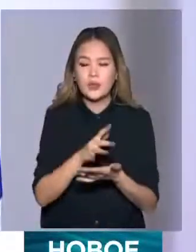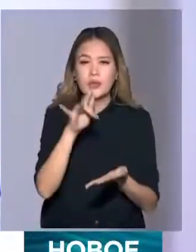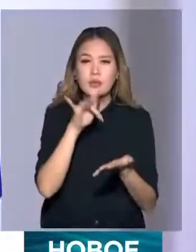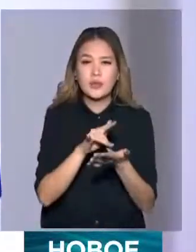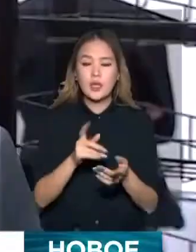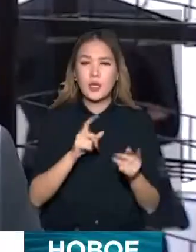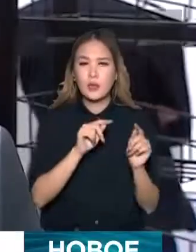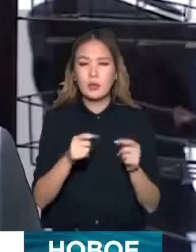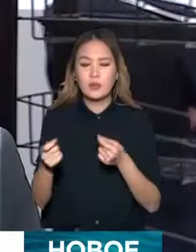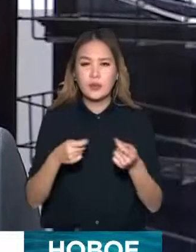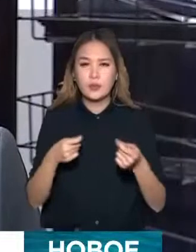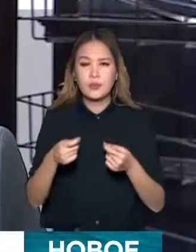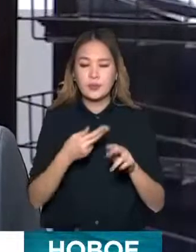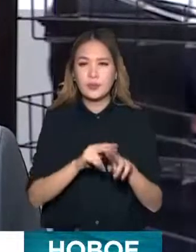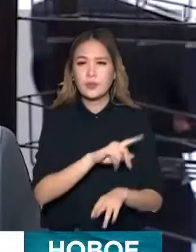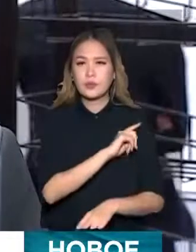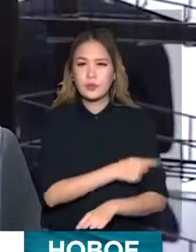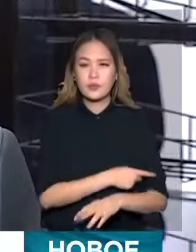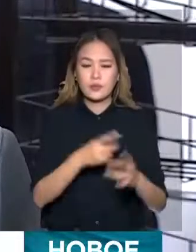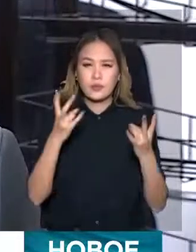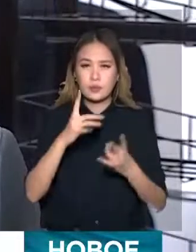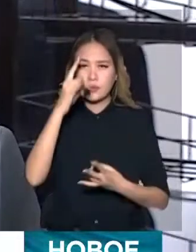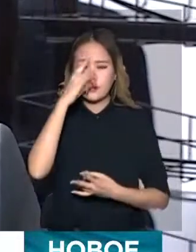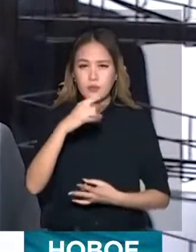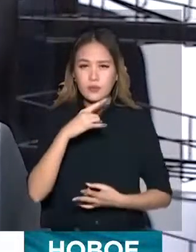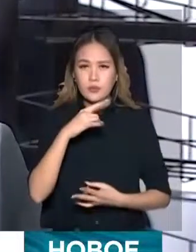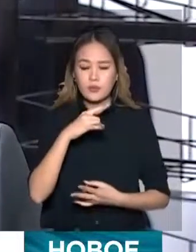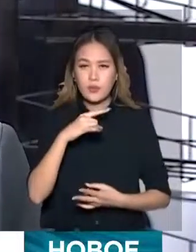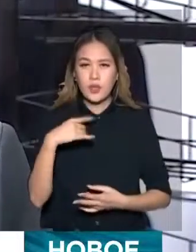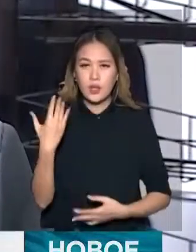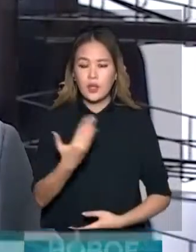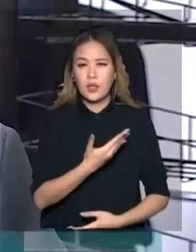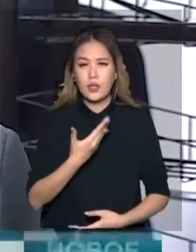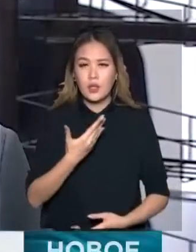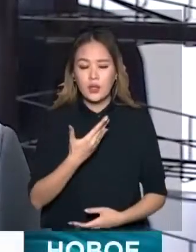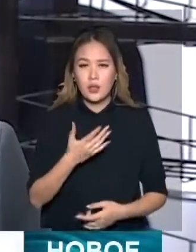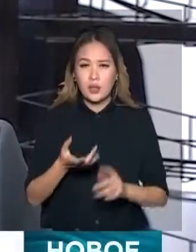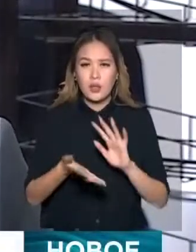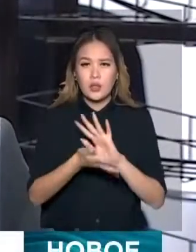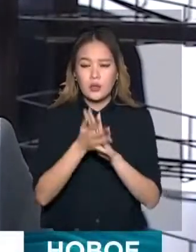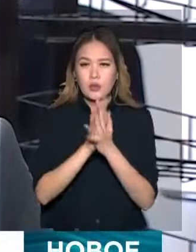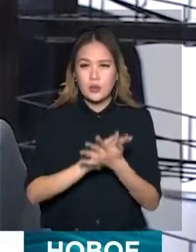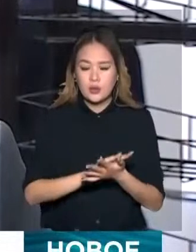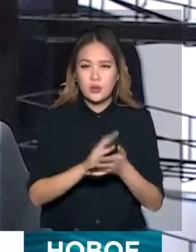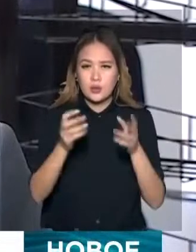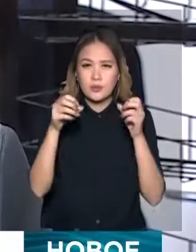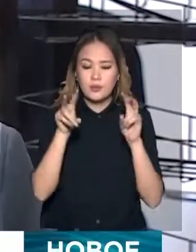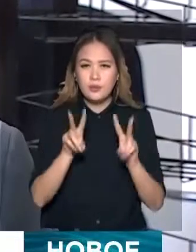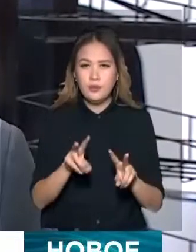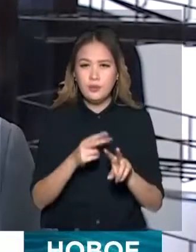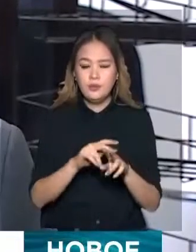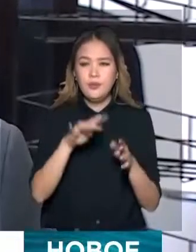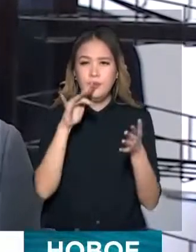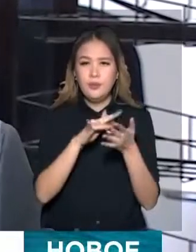по обслуживанию. Очень хотели бы, чтобы у нас в Казахстане мы развернули специальные центры